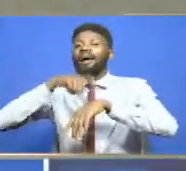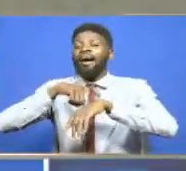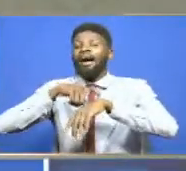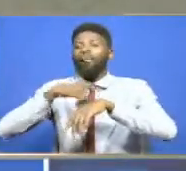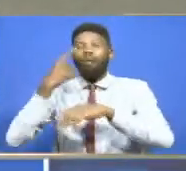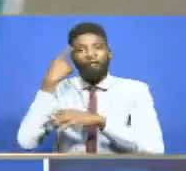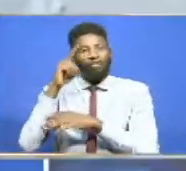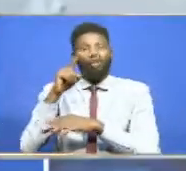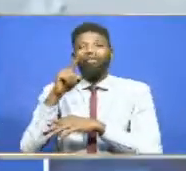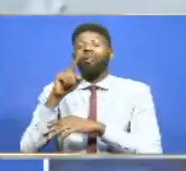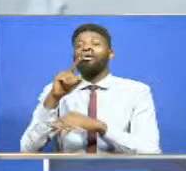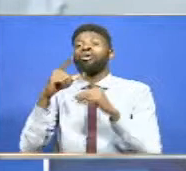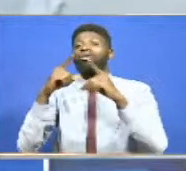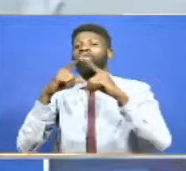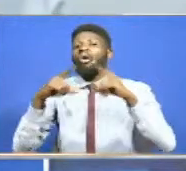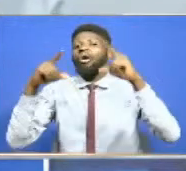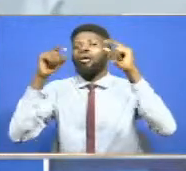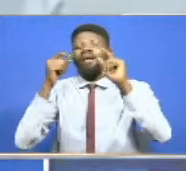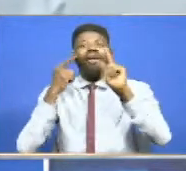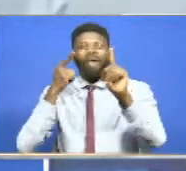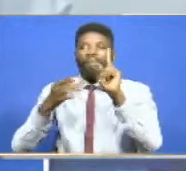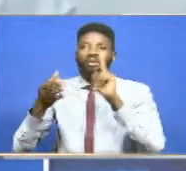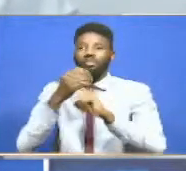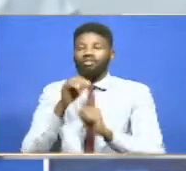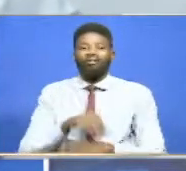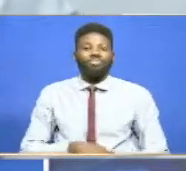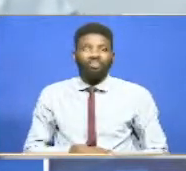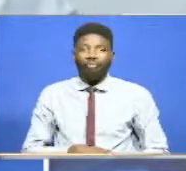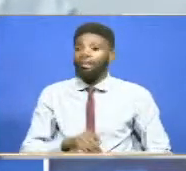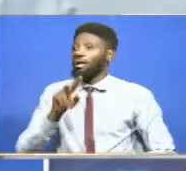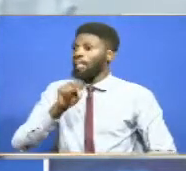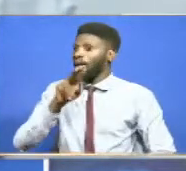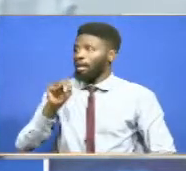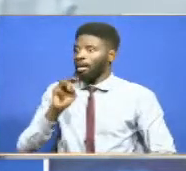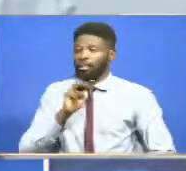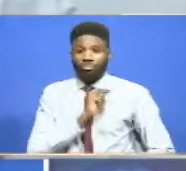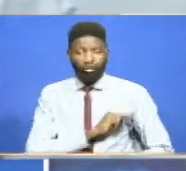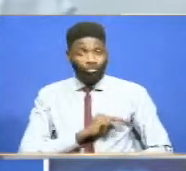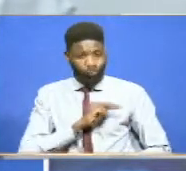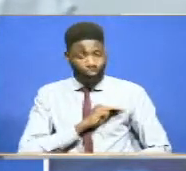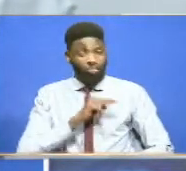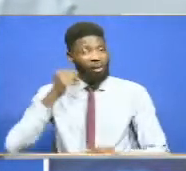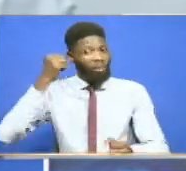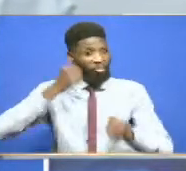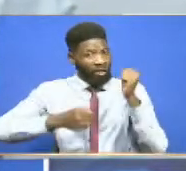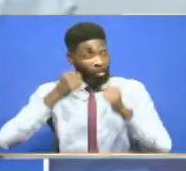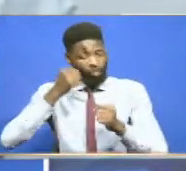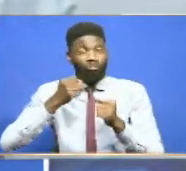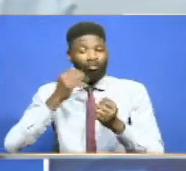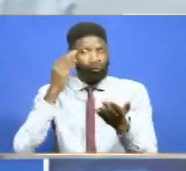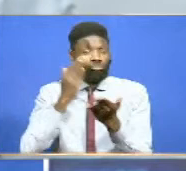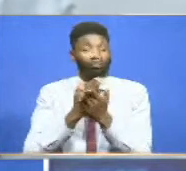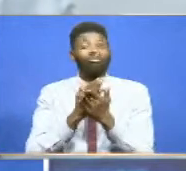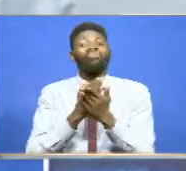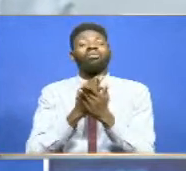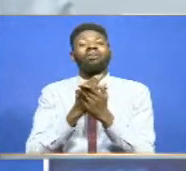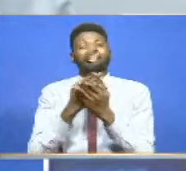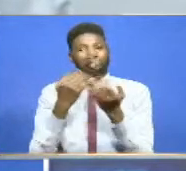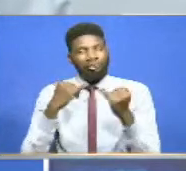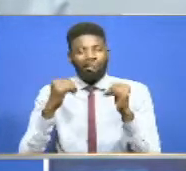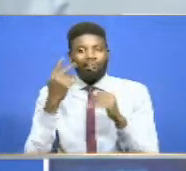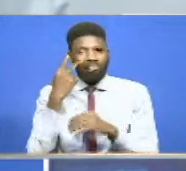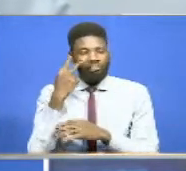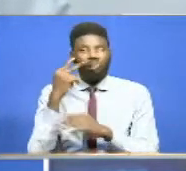Tokyo mwaka huu. The NN Mission marathon actually, this was the real test towards Tokyo Olympics. It's the real